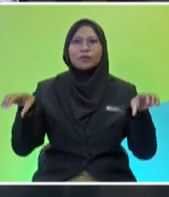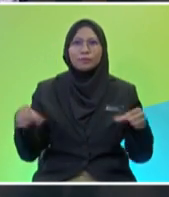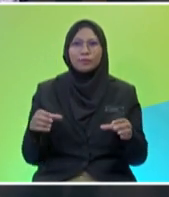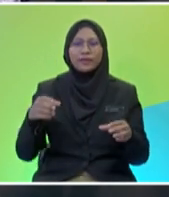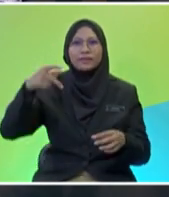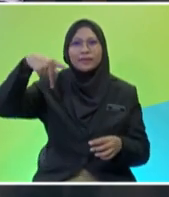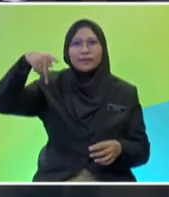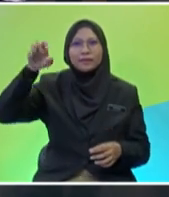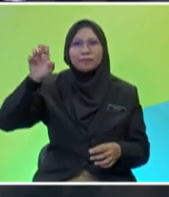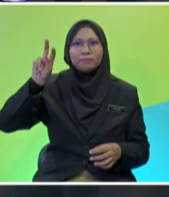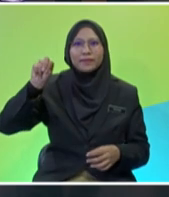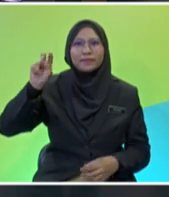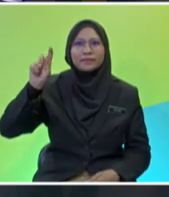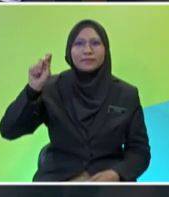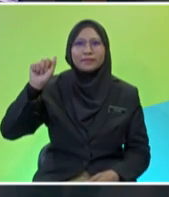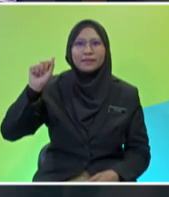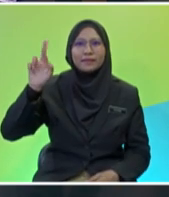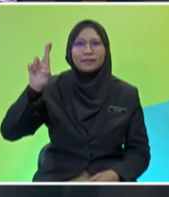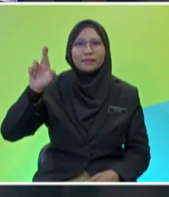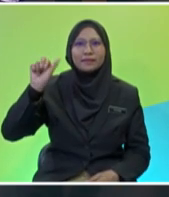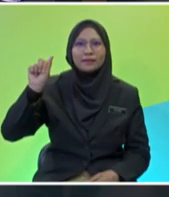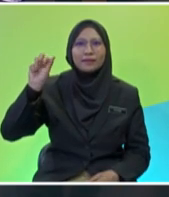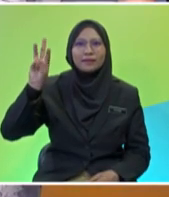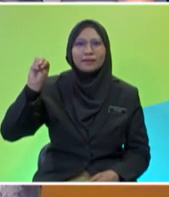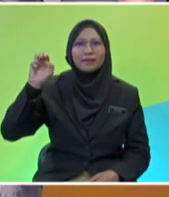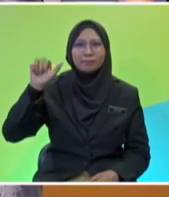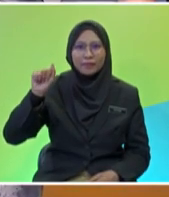itu adalah nyanyian tarian dan drama